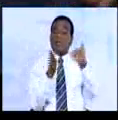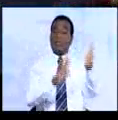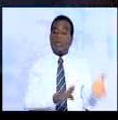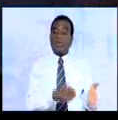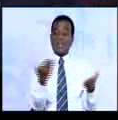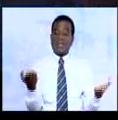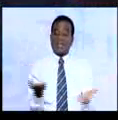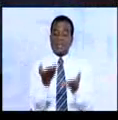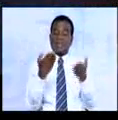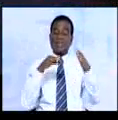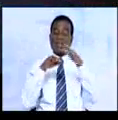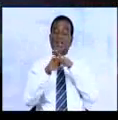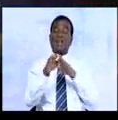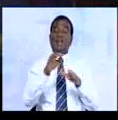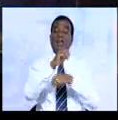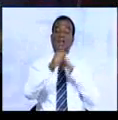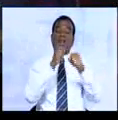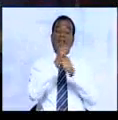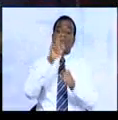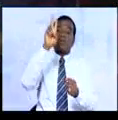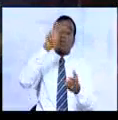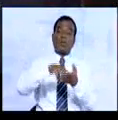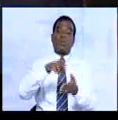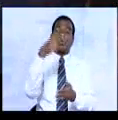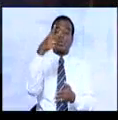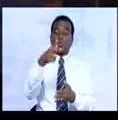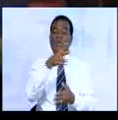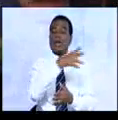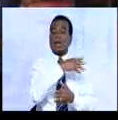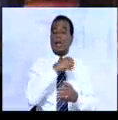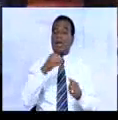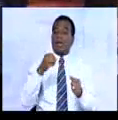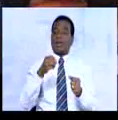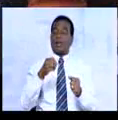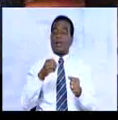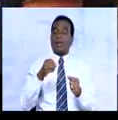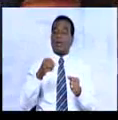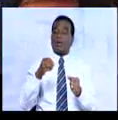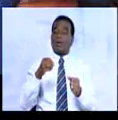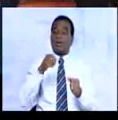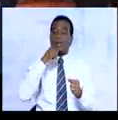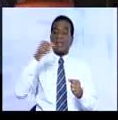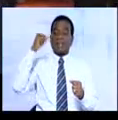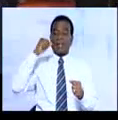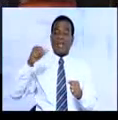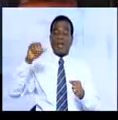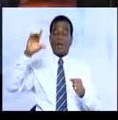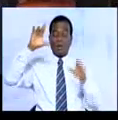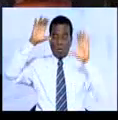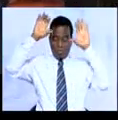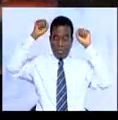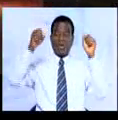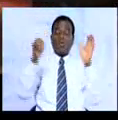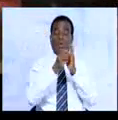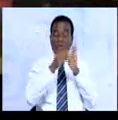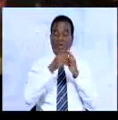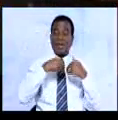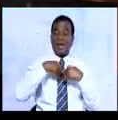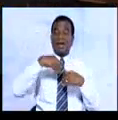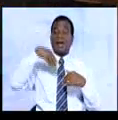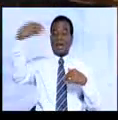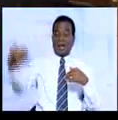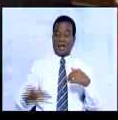Côte d'Ivoire, Georges Serre, et une délégation d'hommes des médias français. Jean-Hélène, le correspondant de Radio